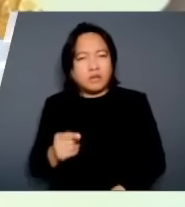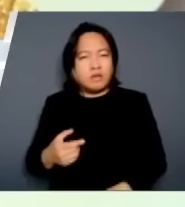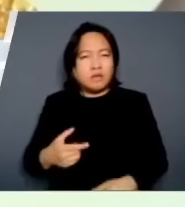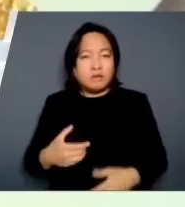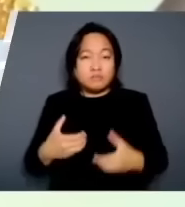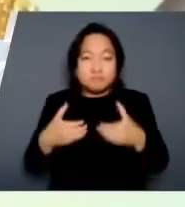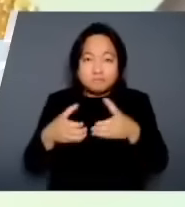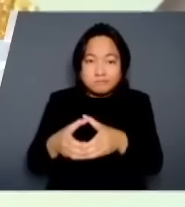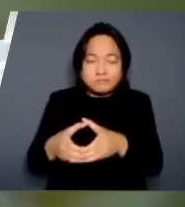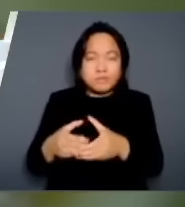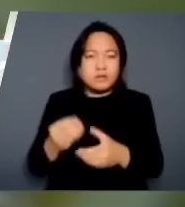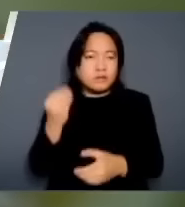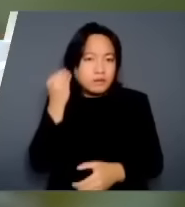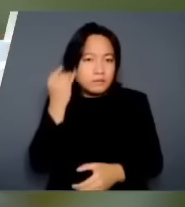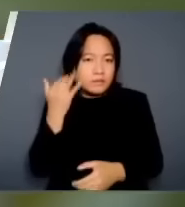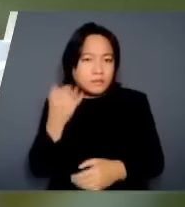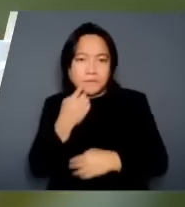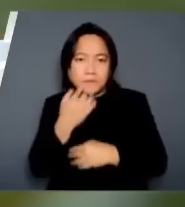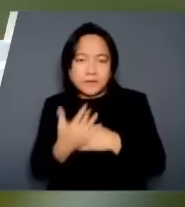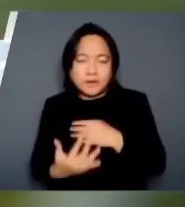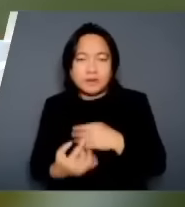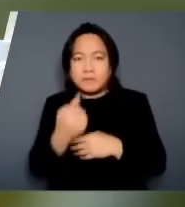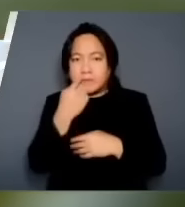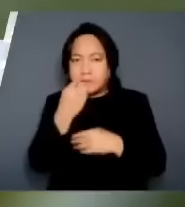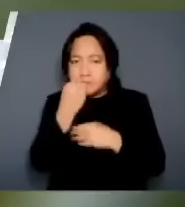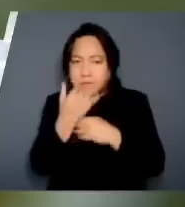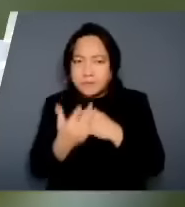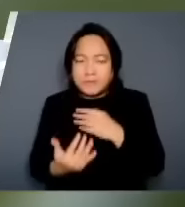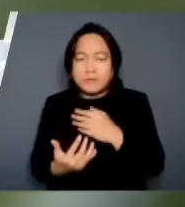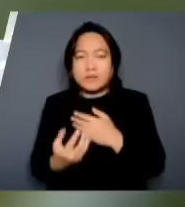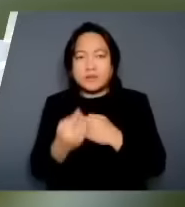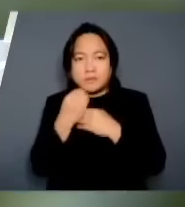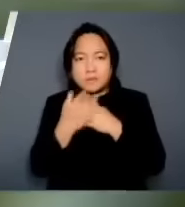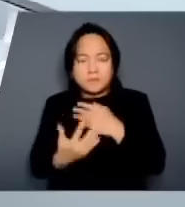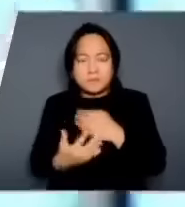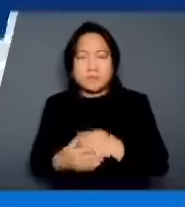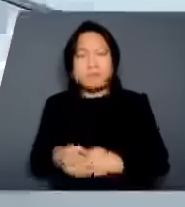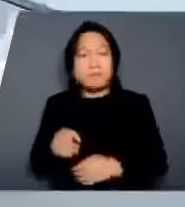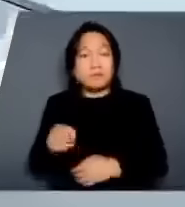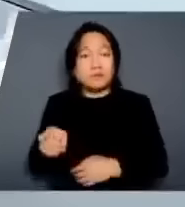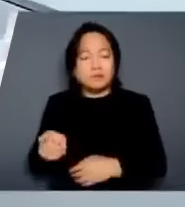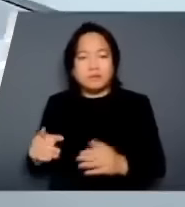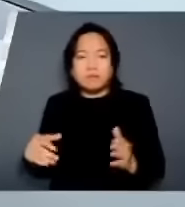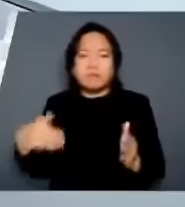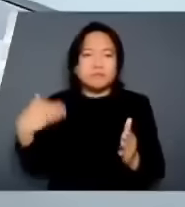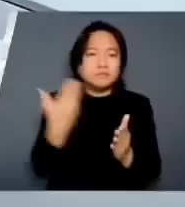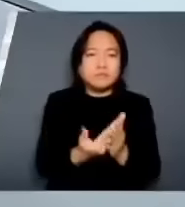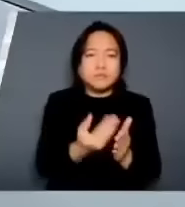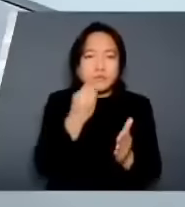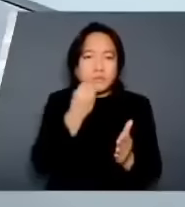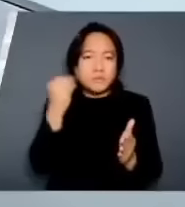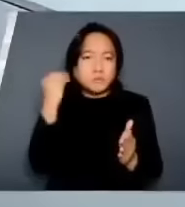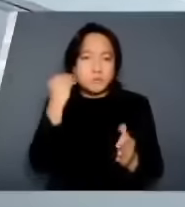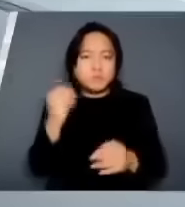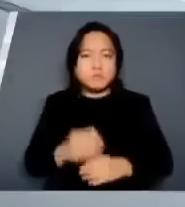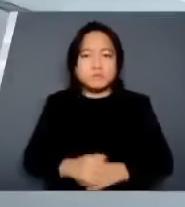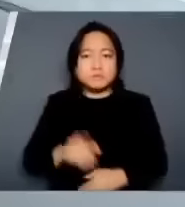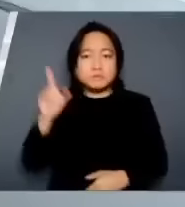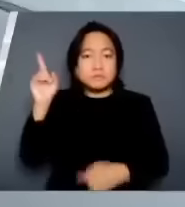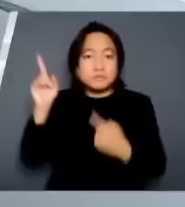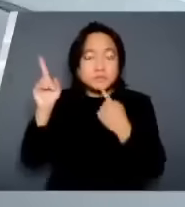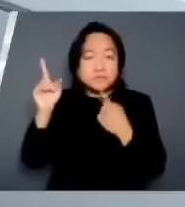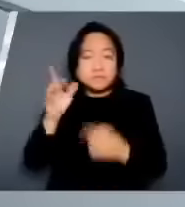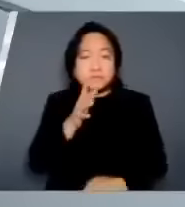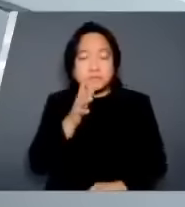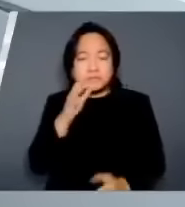at bibig ni Shaina. Pero nakauwi pa raw ang biktima sa kanilang bahay. Pag-uwi po niya rito po, pasan siya. Sabi niya